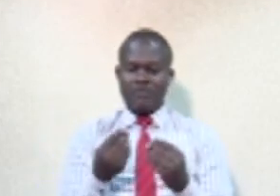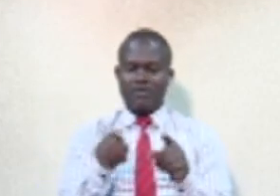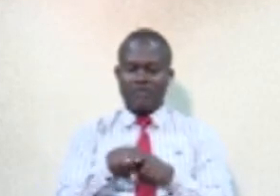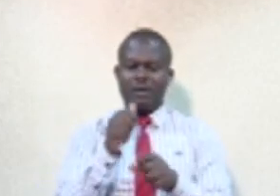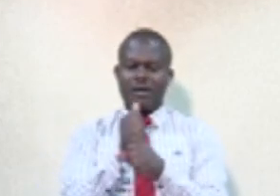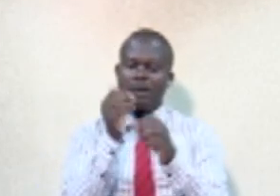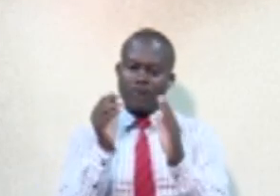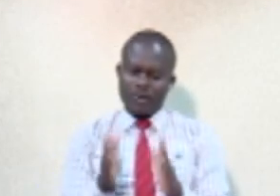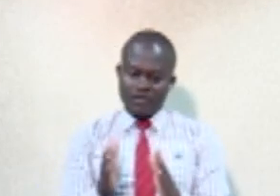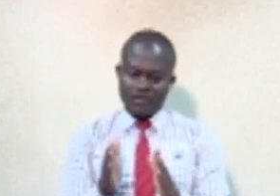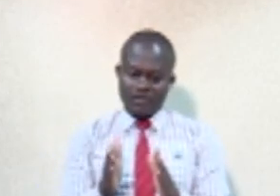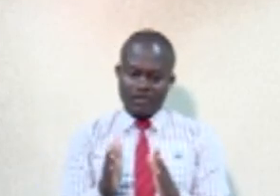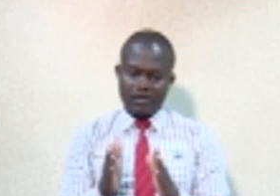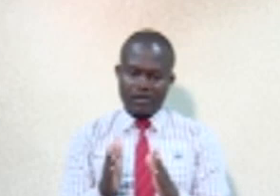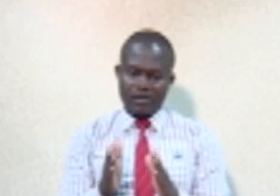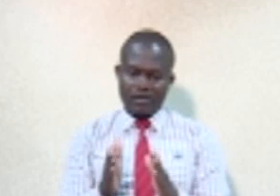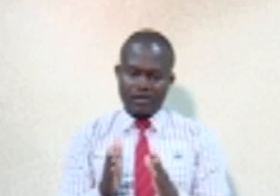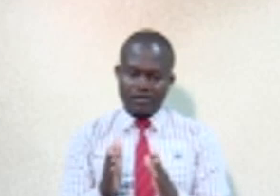nk'abakozi